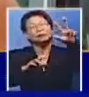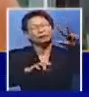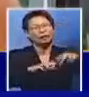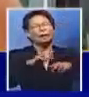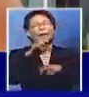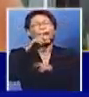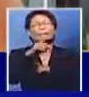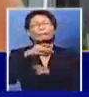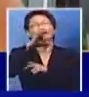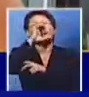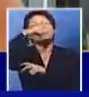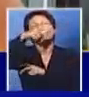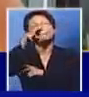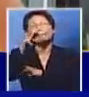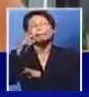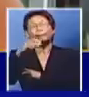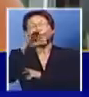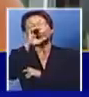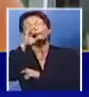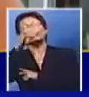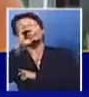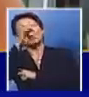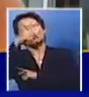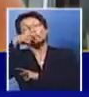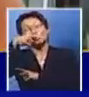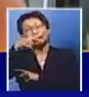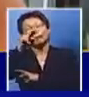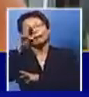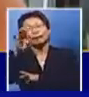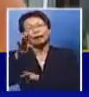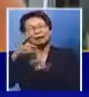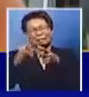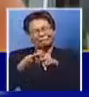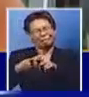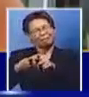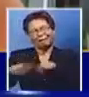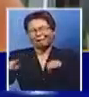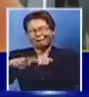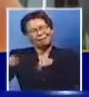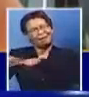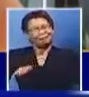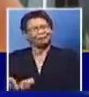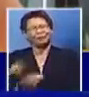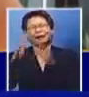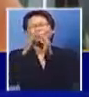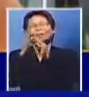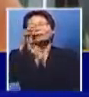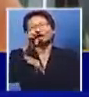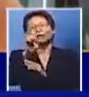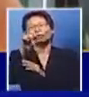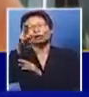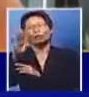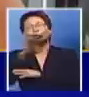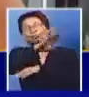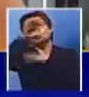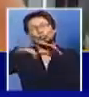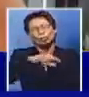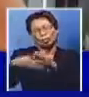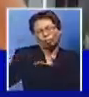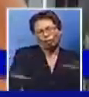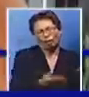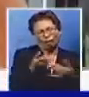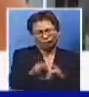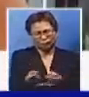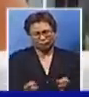pub yang berasingan lah di Bandar Raub. Dan kesemua ini kita akan bawa ke